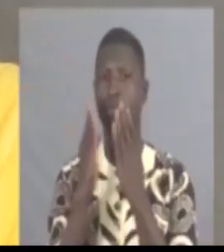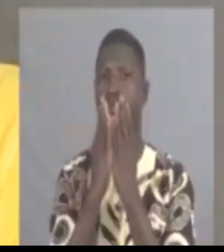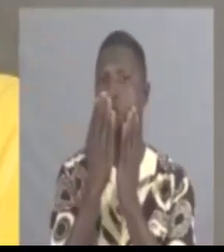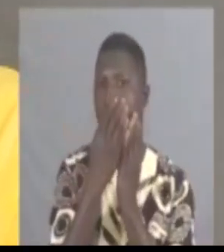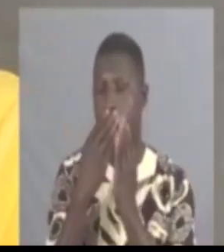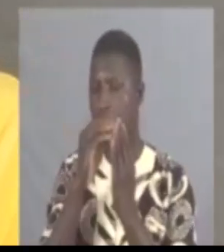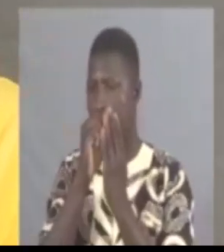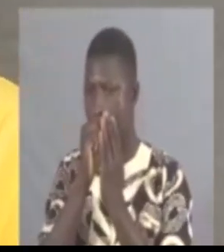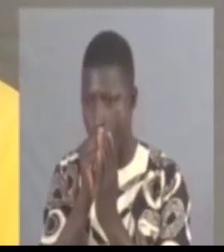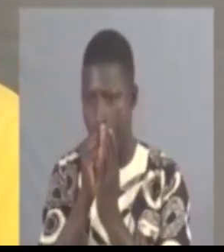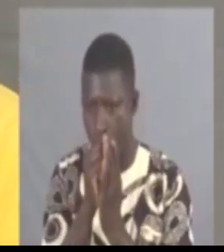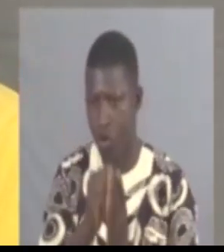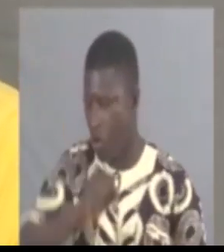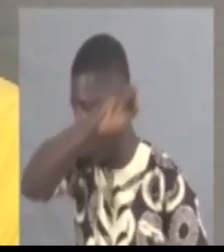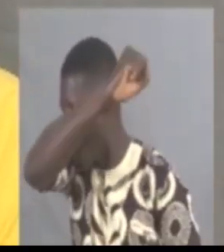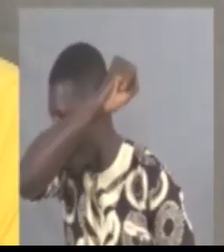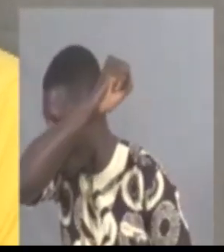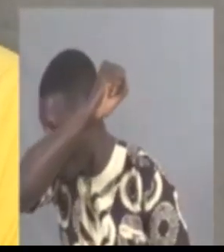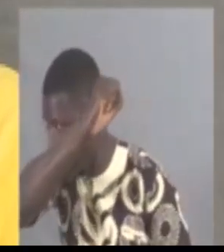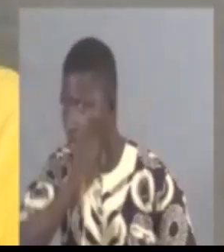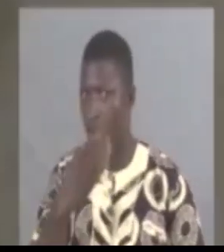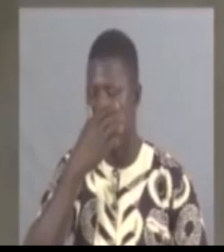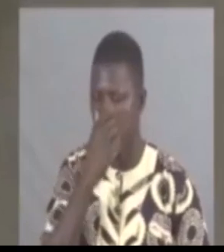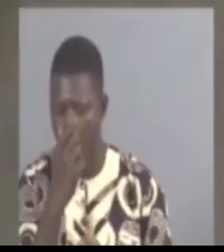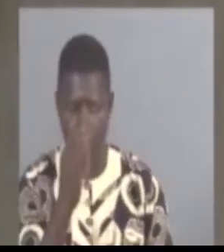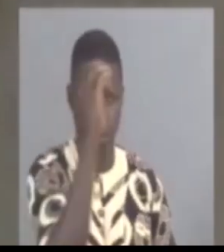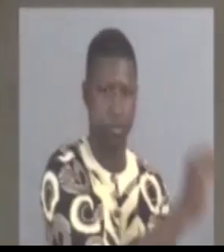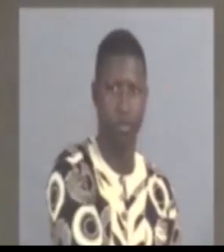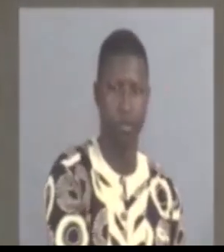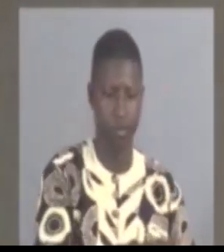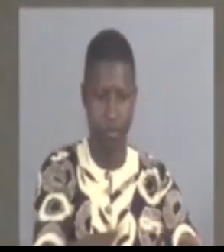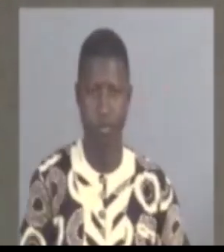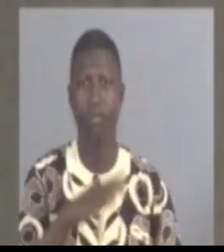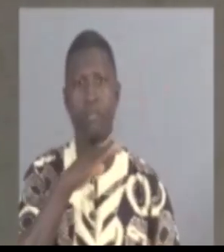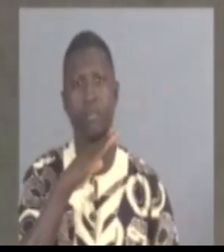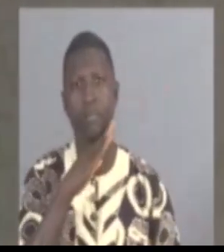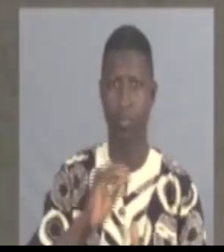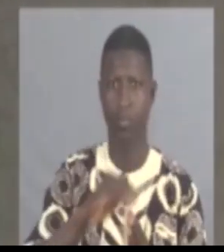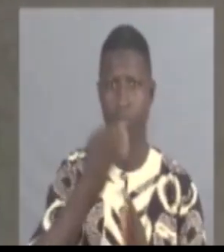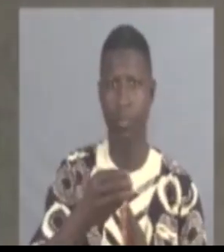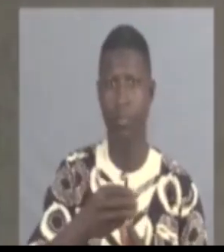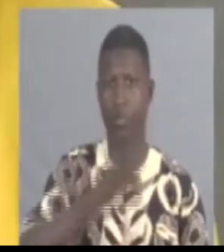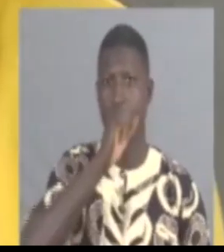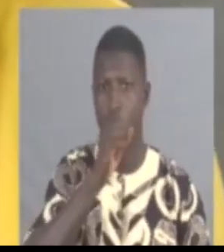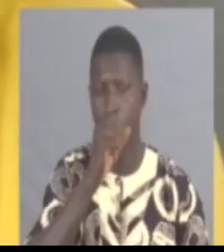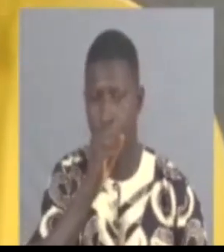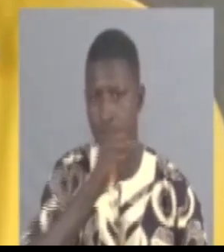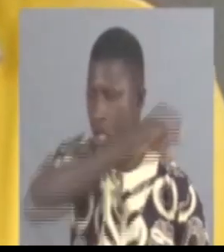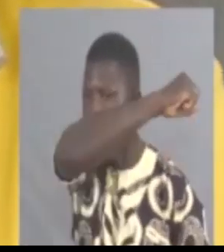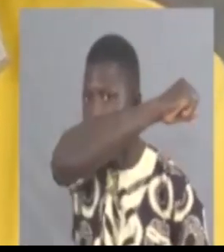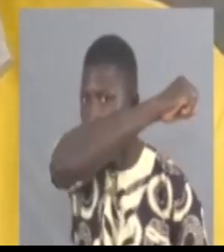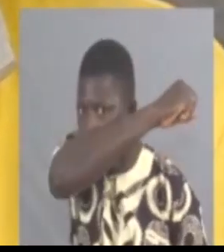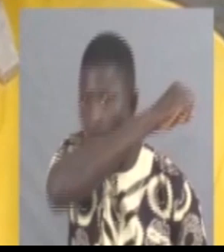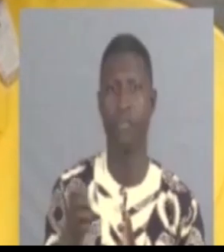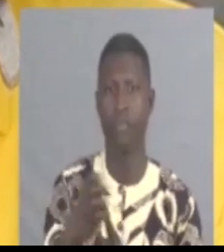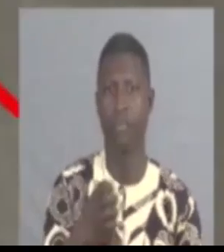tisoli wala ngay sekkut nga jël mouchoir ta bo ca noppé nga def ko ci bir mbalit wala it nga lem sa loxo ci cionchu